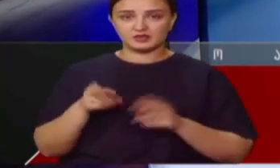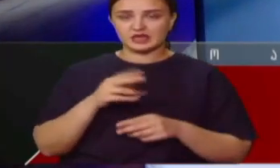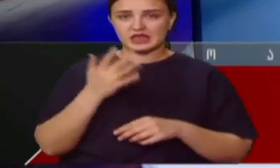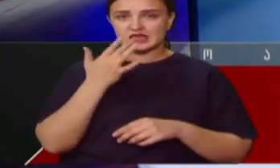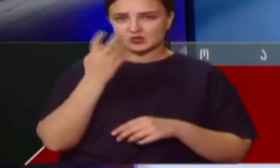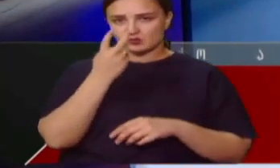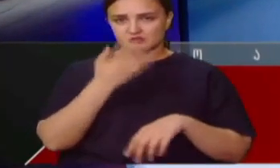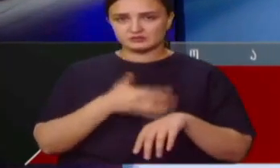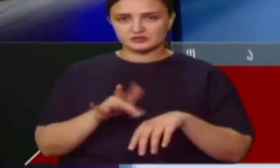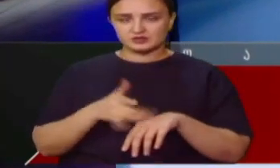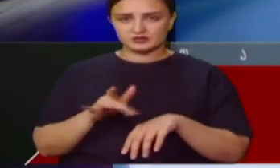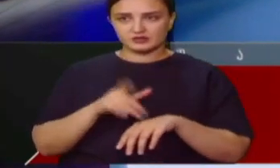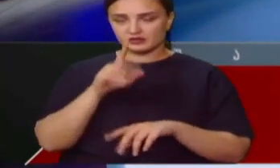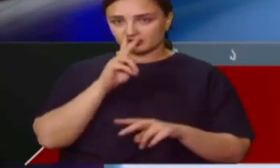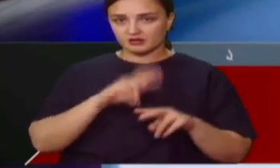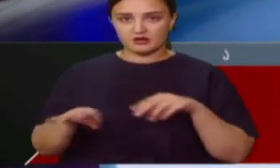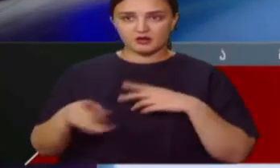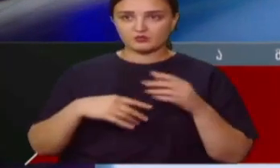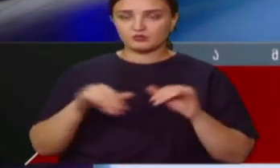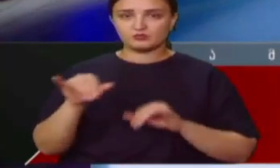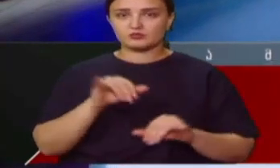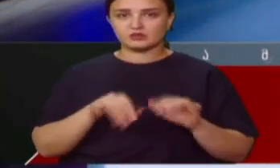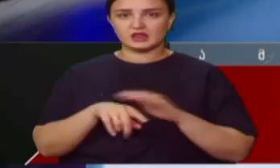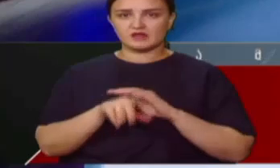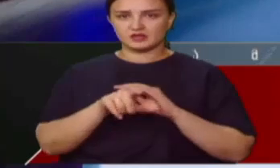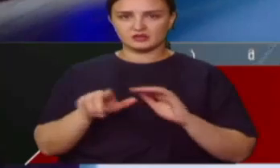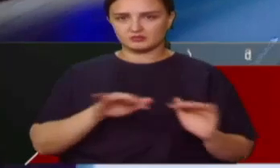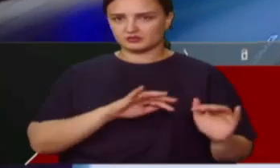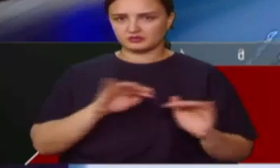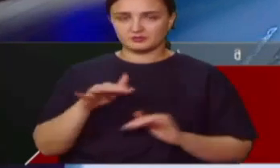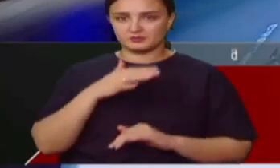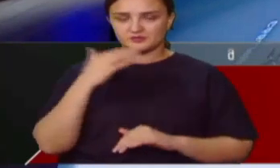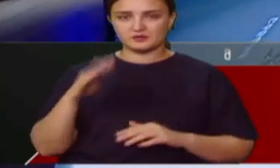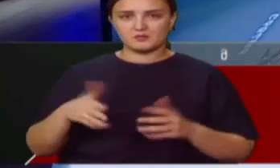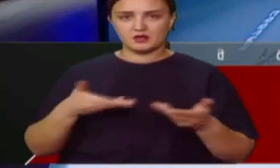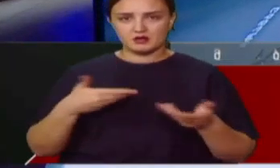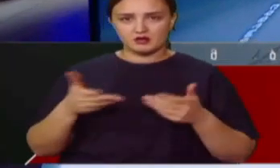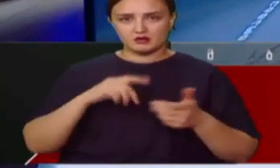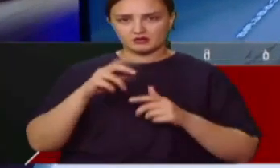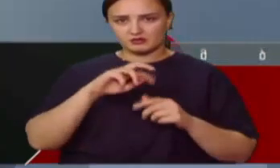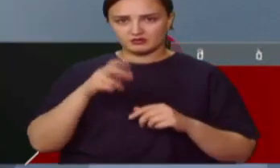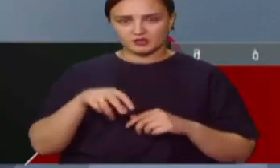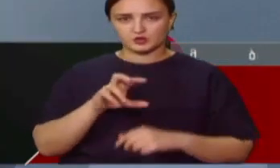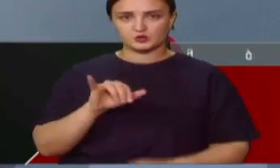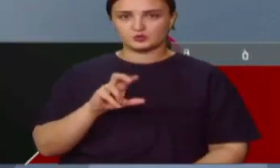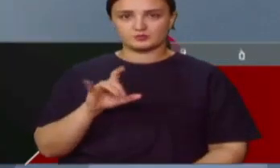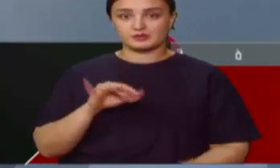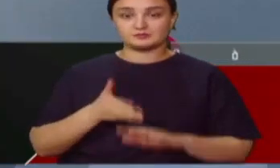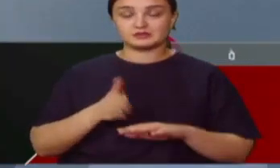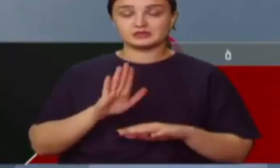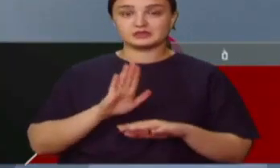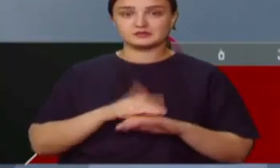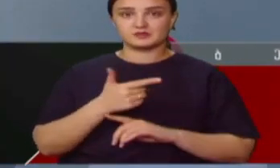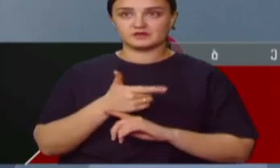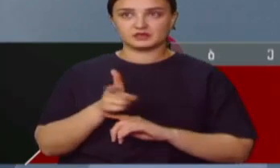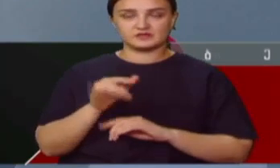წმენდა, უგზო-უკვლოდ დაკარგულები, დევნილად ქცეული ასეულათასობით ადამიანი და ფეხით გამოვლილი ჭუბერი. უმძიმესი კადრები, რომლებიც